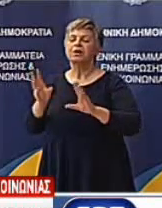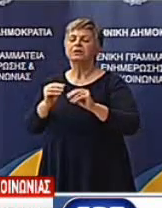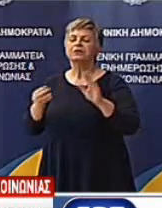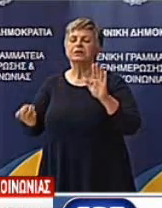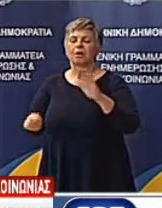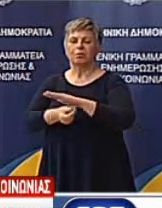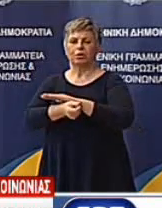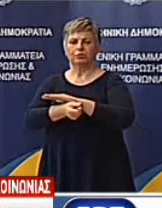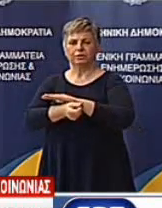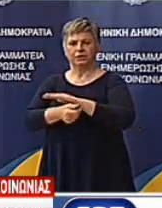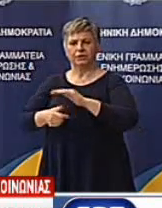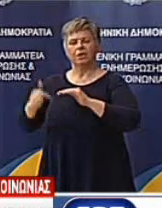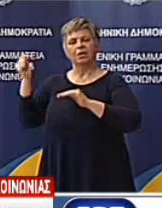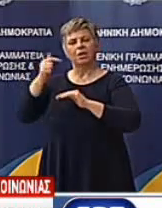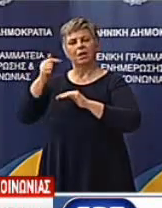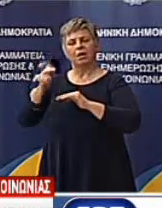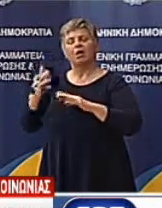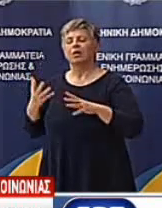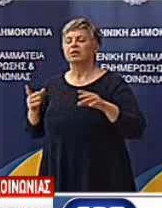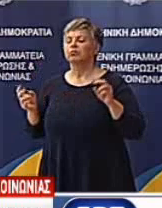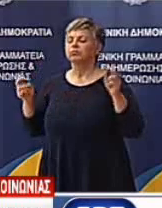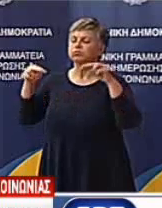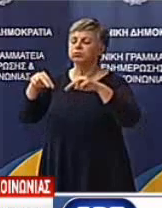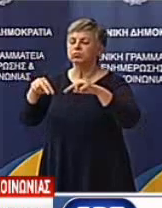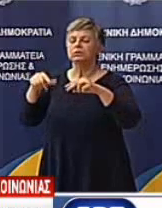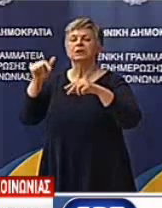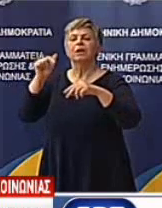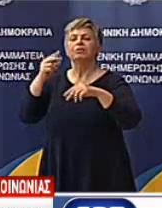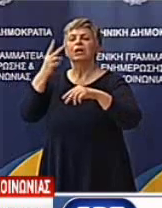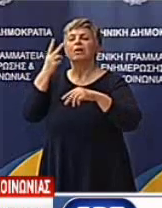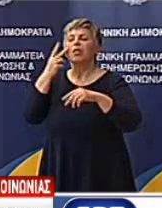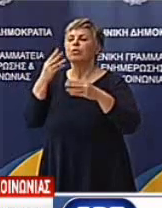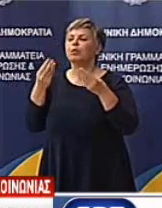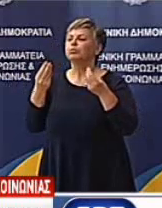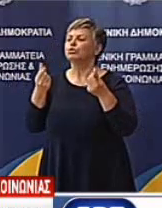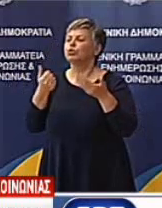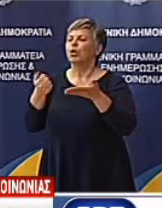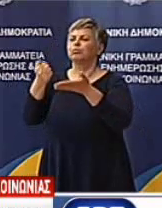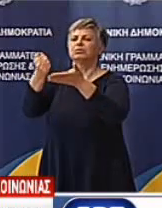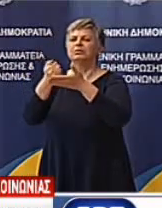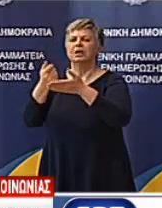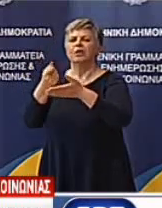θα καταθέσουν και οικονομική ακόμα βοήθεια για να αντιμετωπιστεί το ζήτημα.